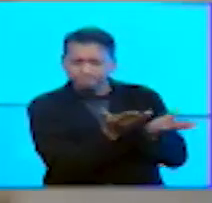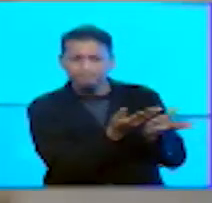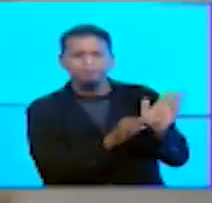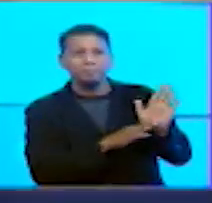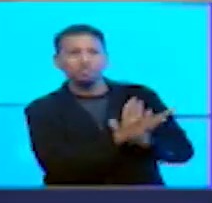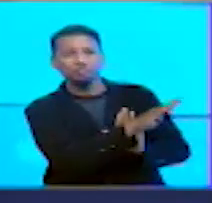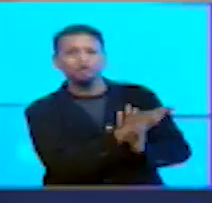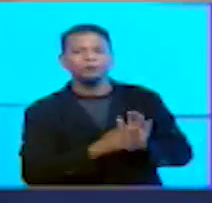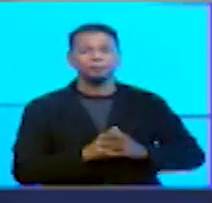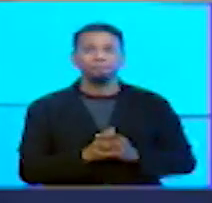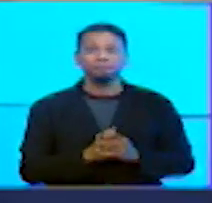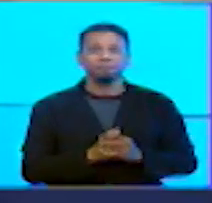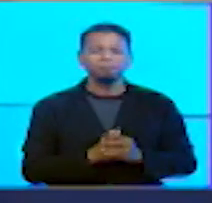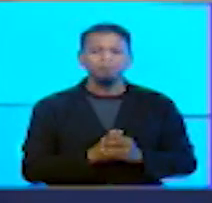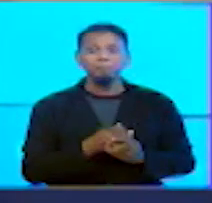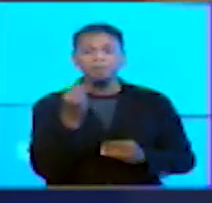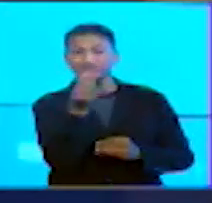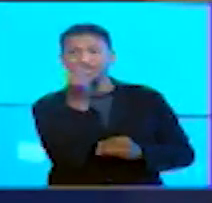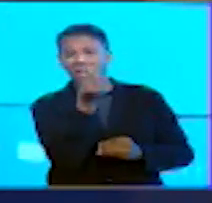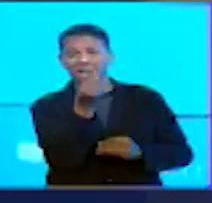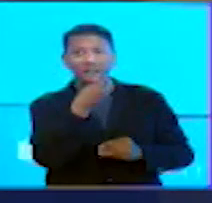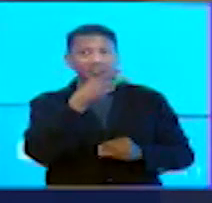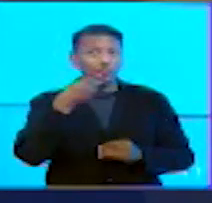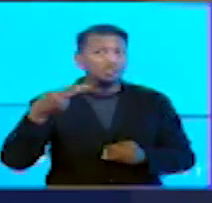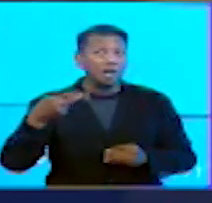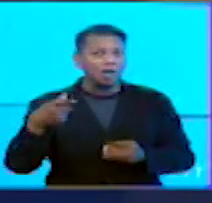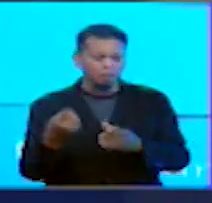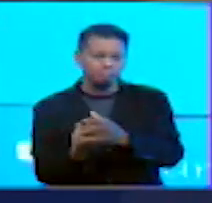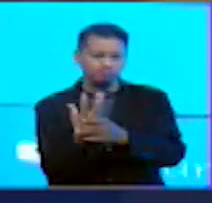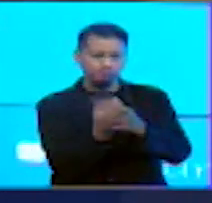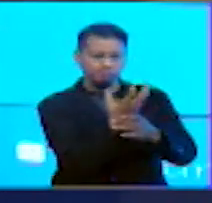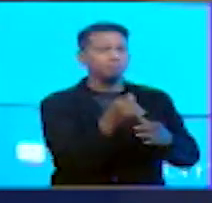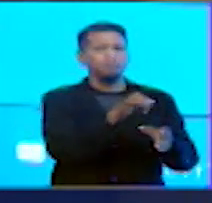Waktunya pariwisata Indonesia tumbuh bersama ekonomi kreatifnya.